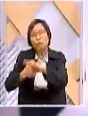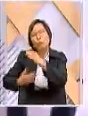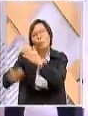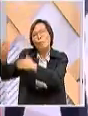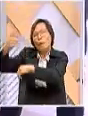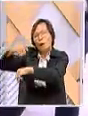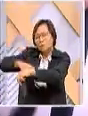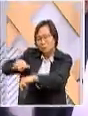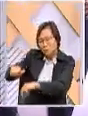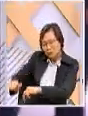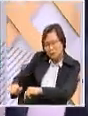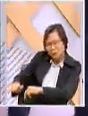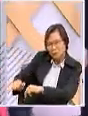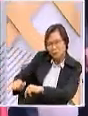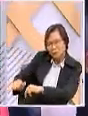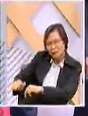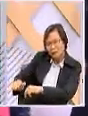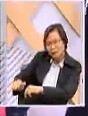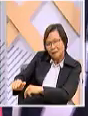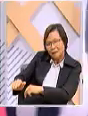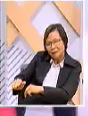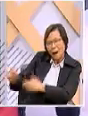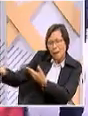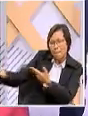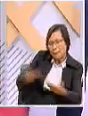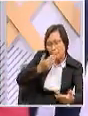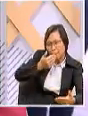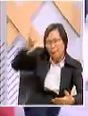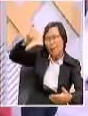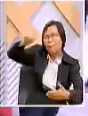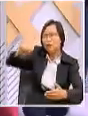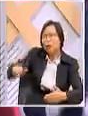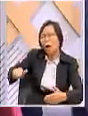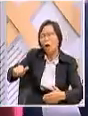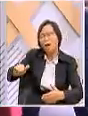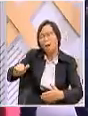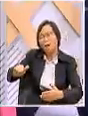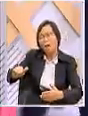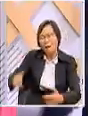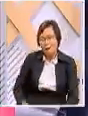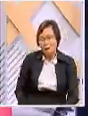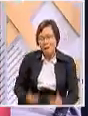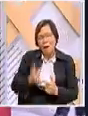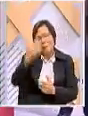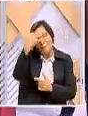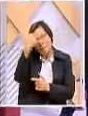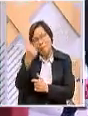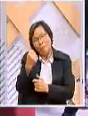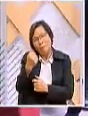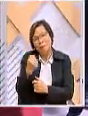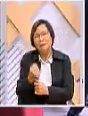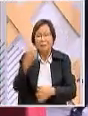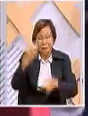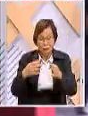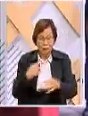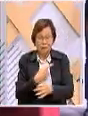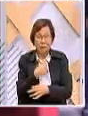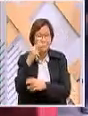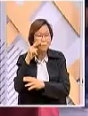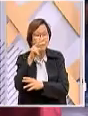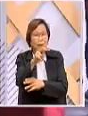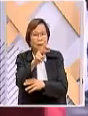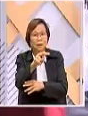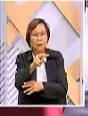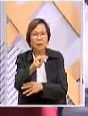kecil, iaitu Bring Back the Best Childhood Memories 90s. Kalau kita dapat saksikan,